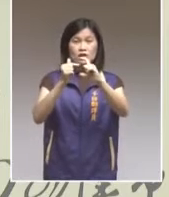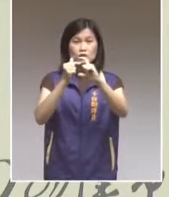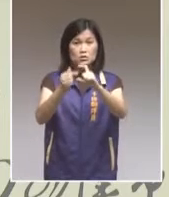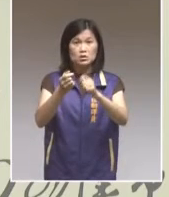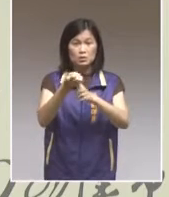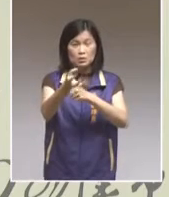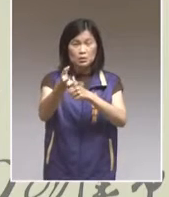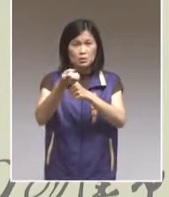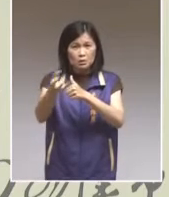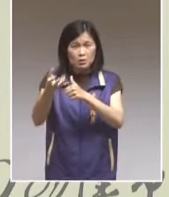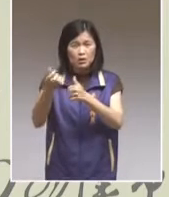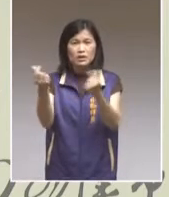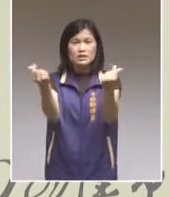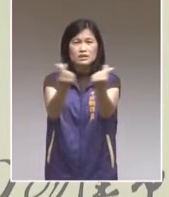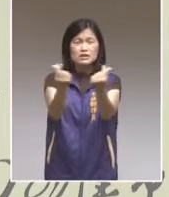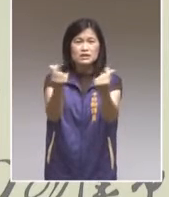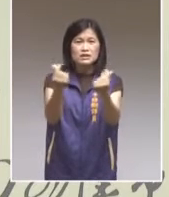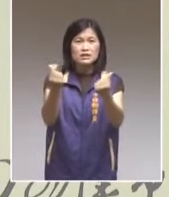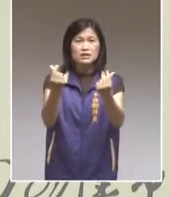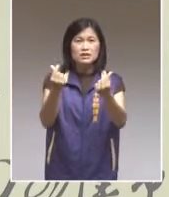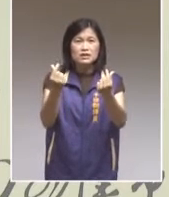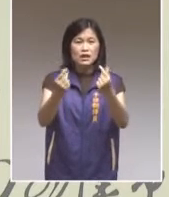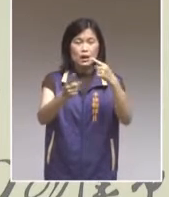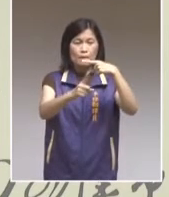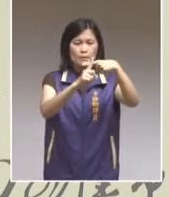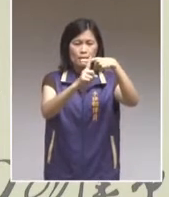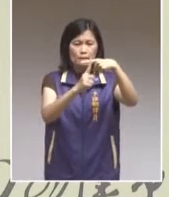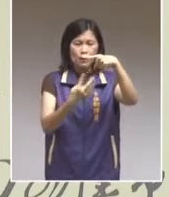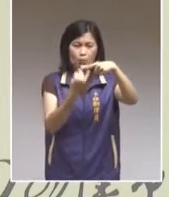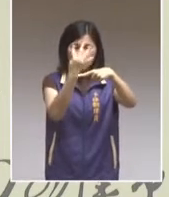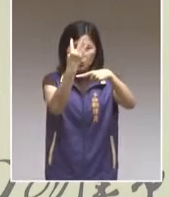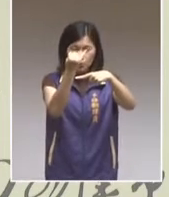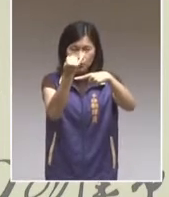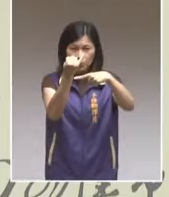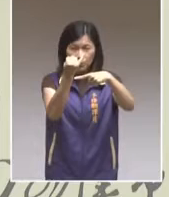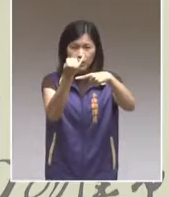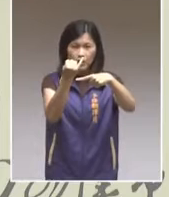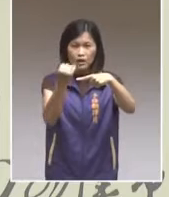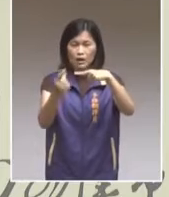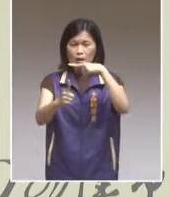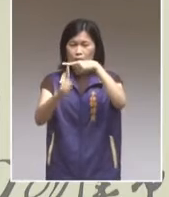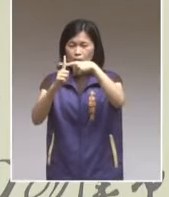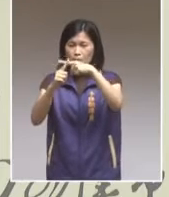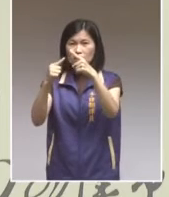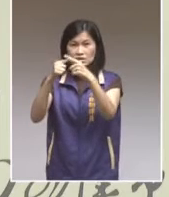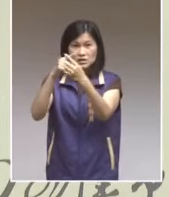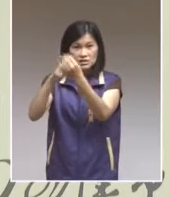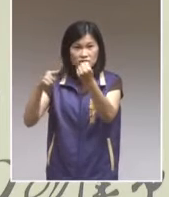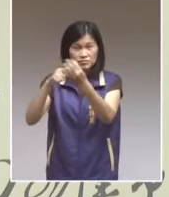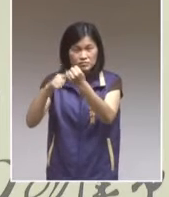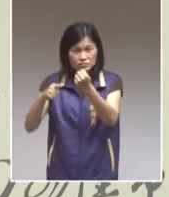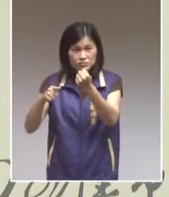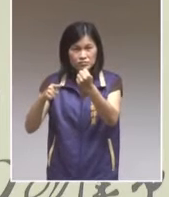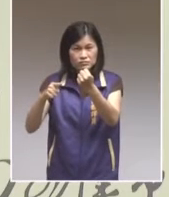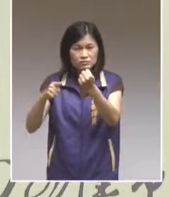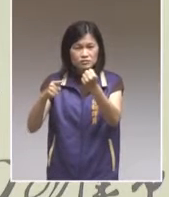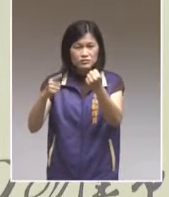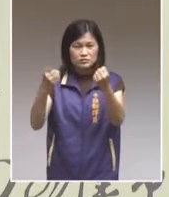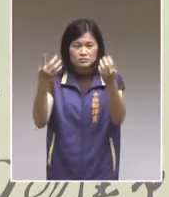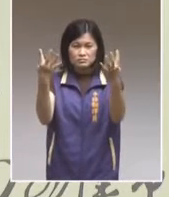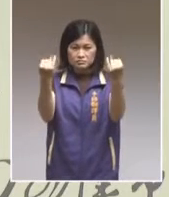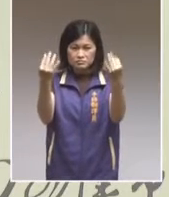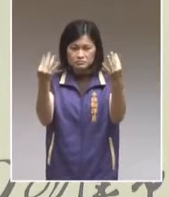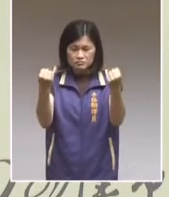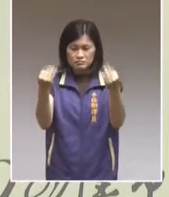些啊，包括这些啊阳性率有多少啦，啊确诊个案数啦，哈，啊，等等这个部分两个数